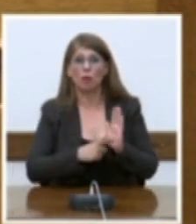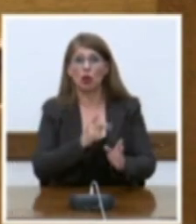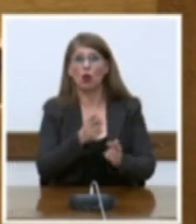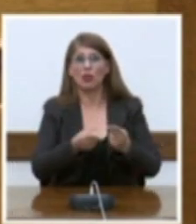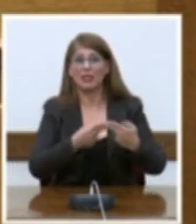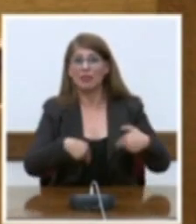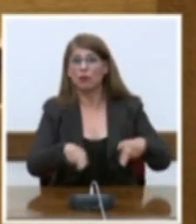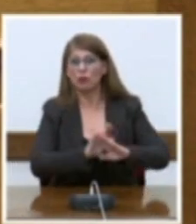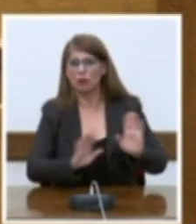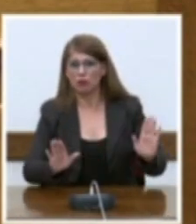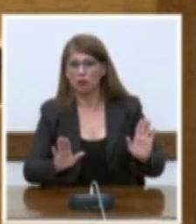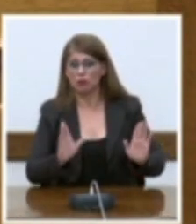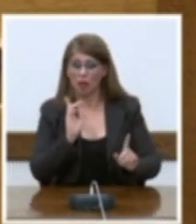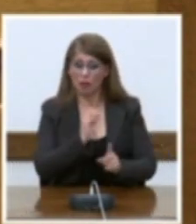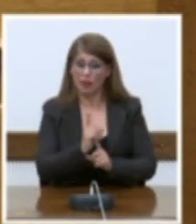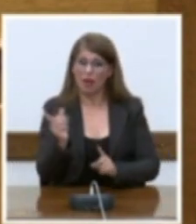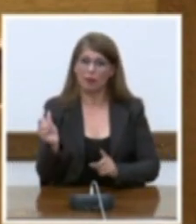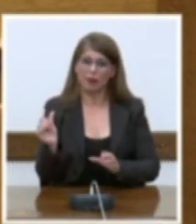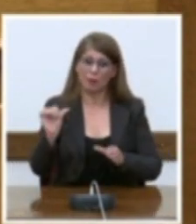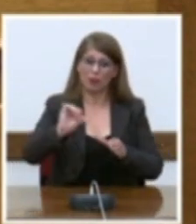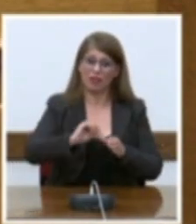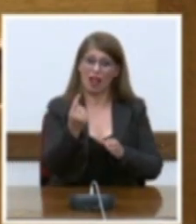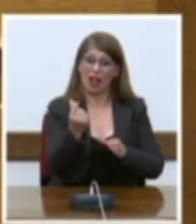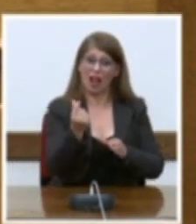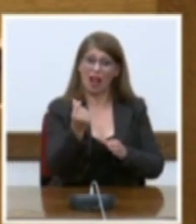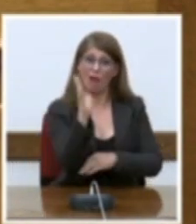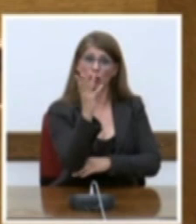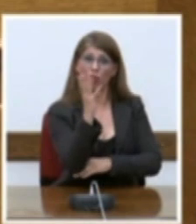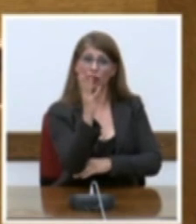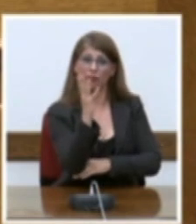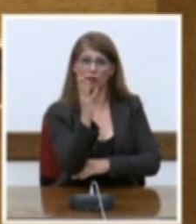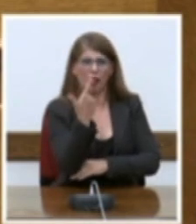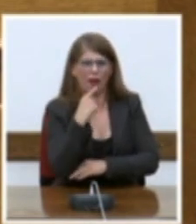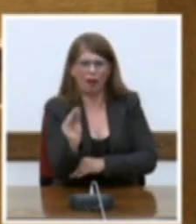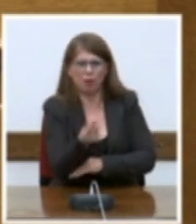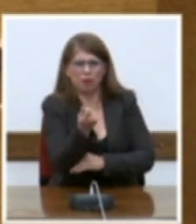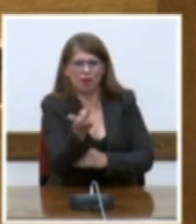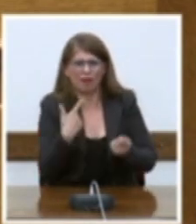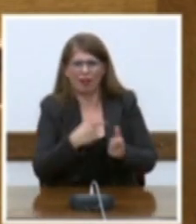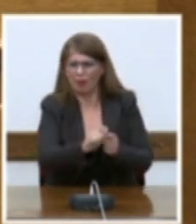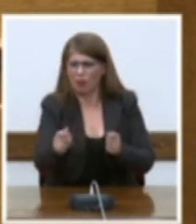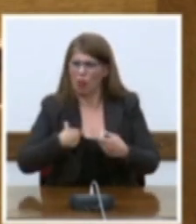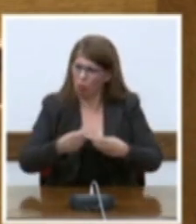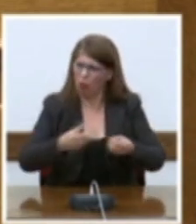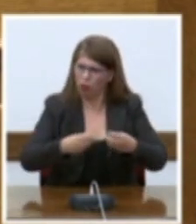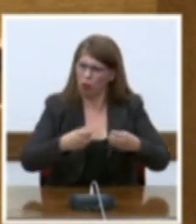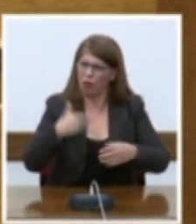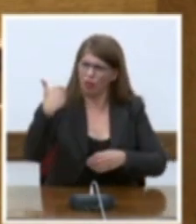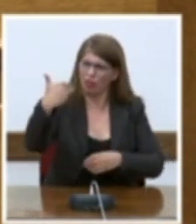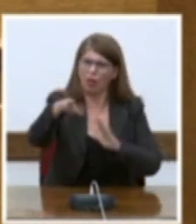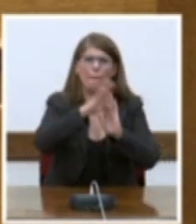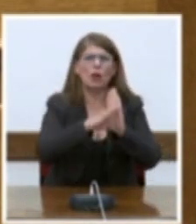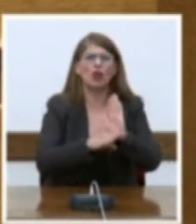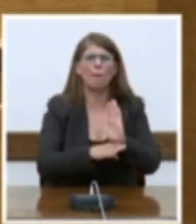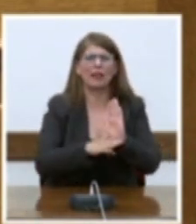κάθε βουλευτή, κάθε υπουργού κυρίως. Και όταν κρίνει ότι πρέπει να έρθει η ώρα του ανασχηματισμού, βλέπει τα υπέρ και τα κατά, όπως